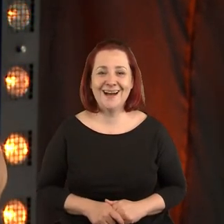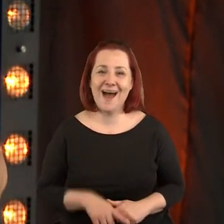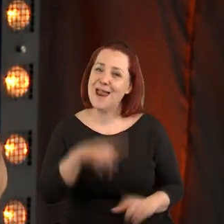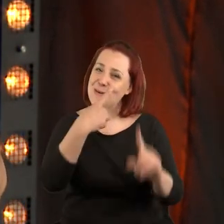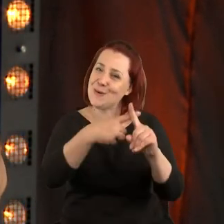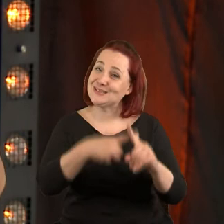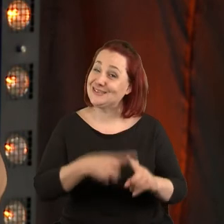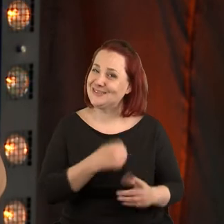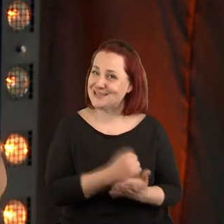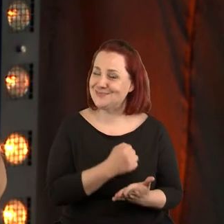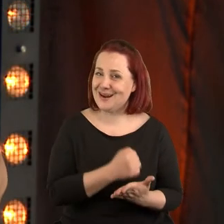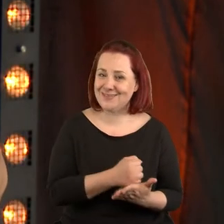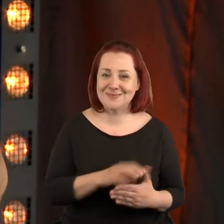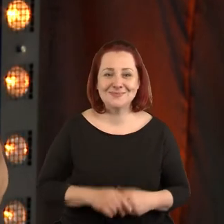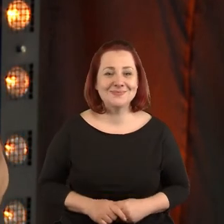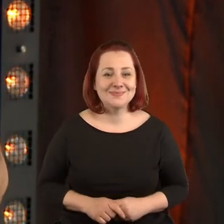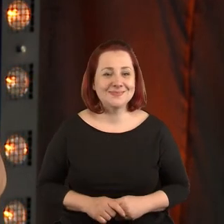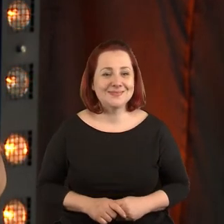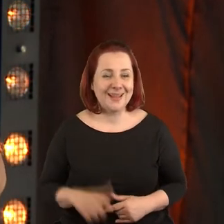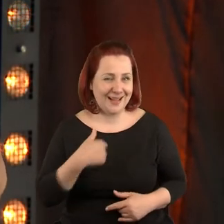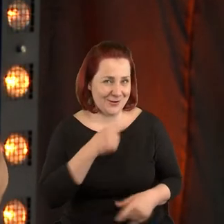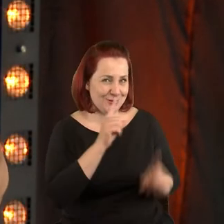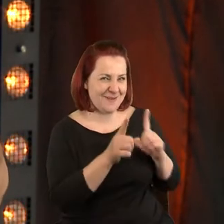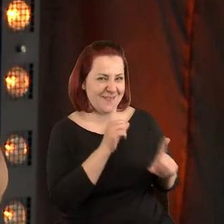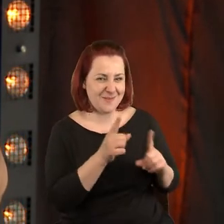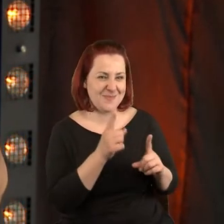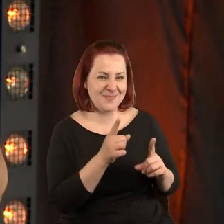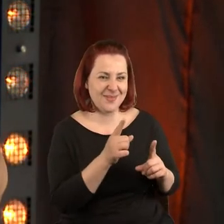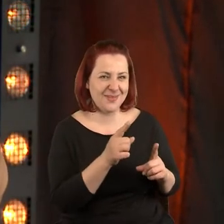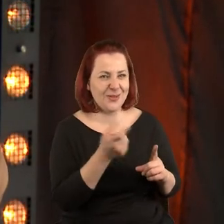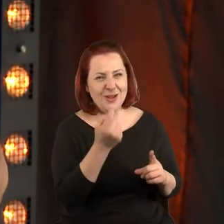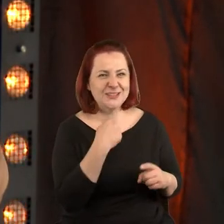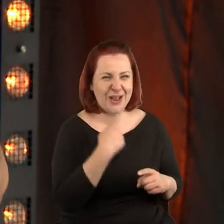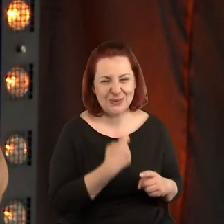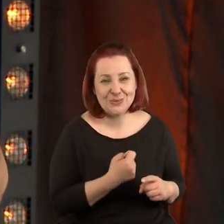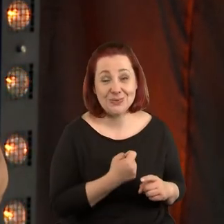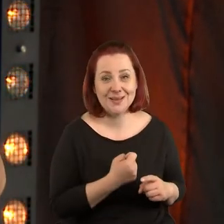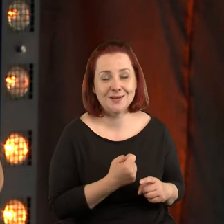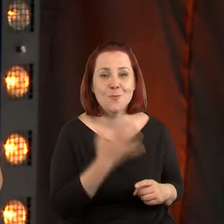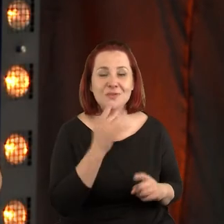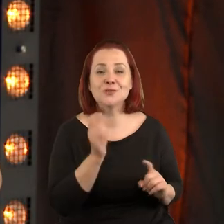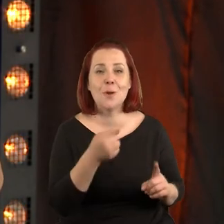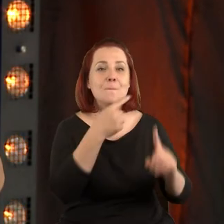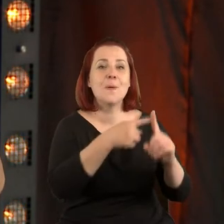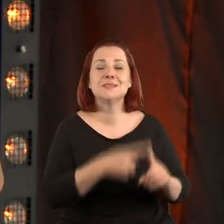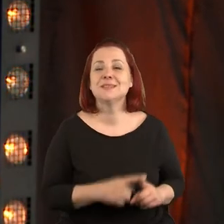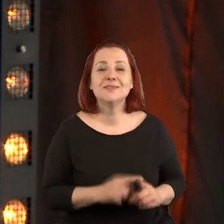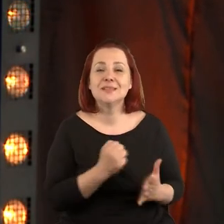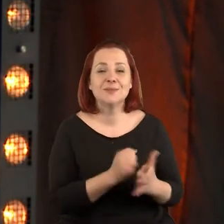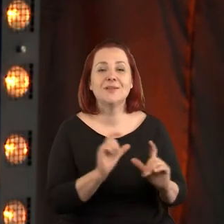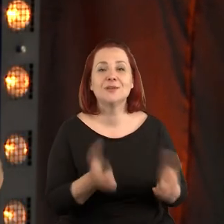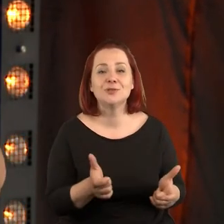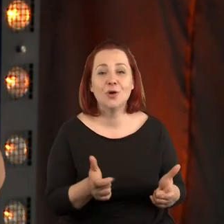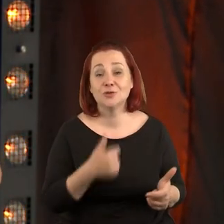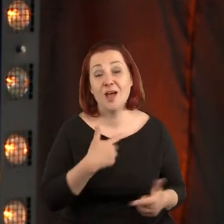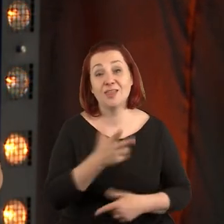Pozytywna rzecz, ja zawsze też jak rozmawiam, to tak woli żartu mówię, że pozytywna rzecz z tego, że jakby